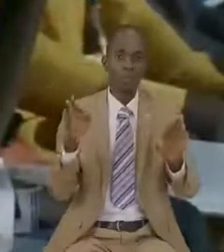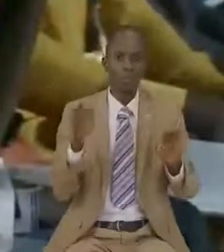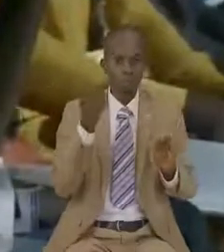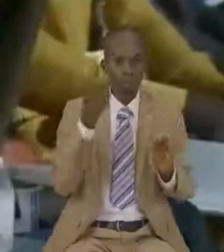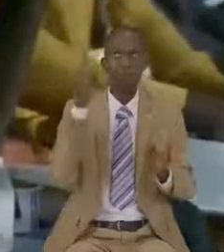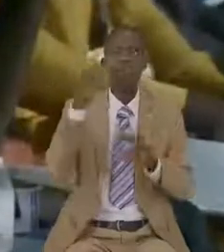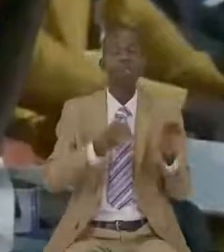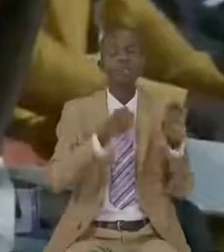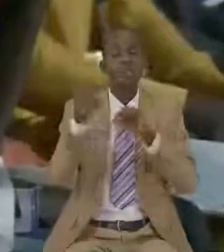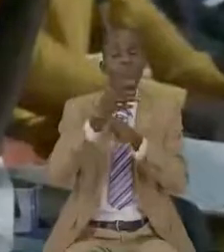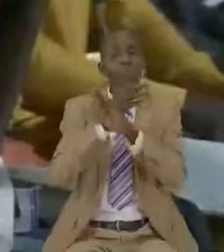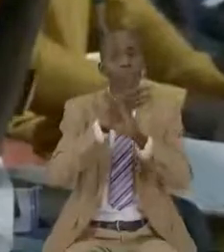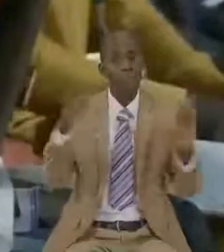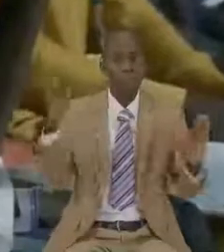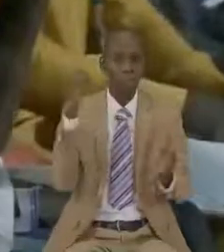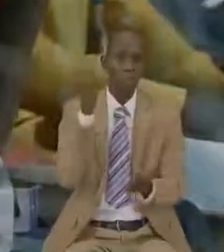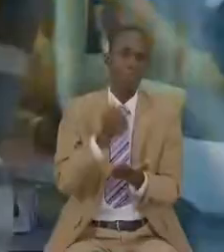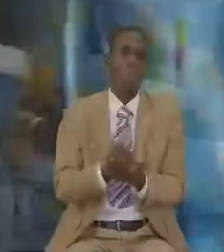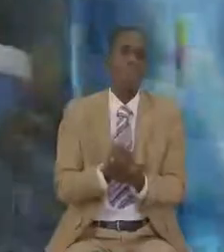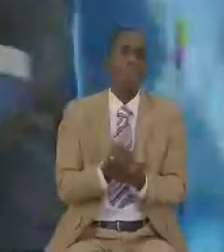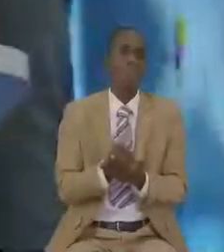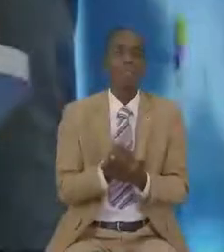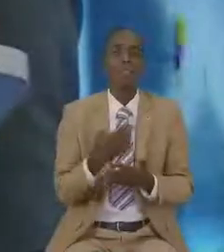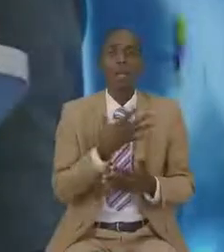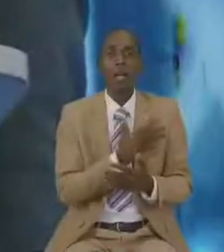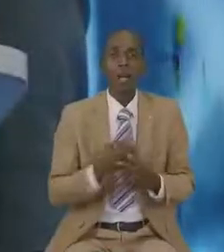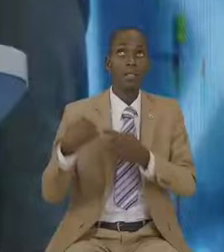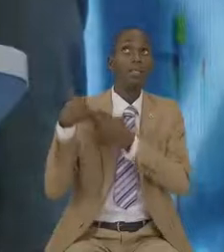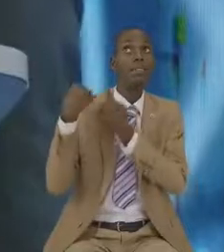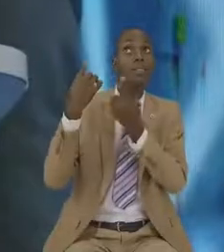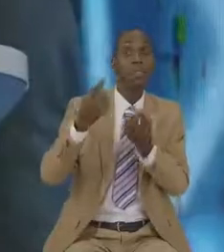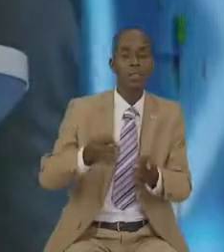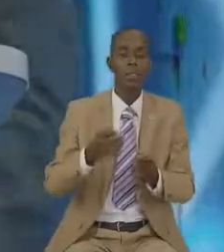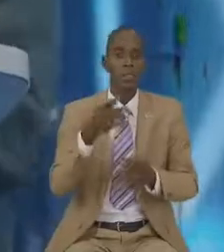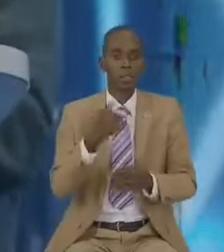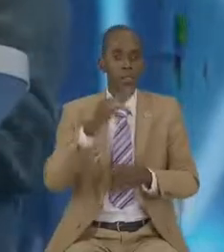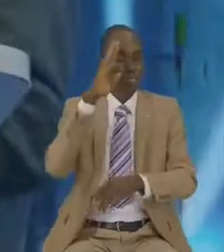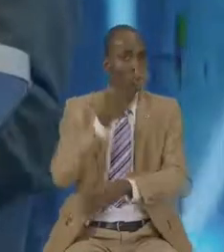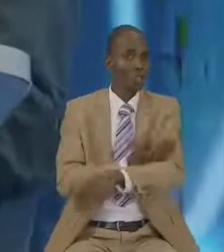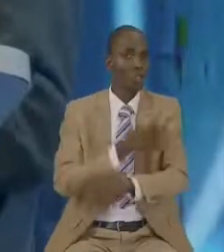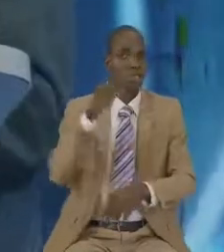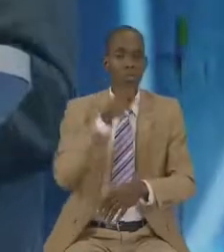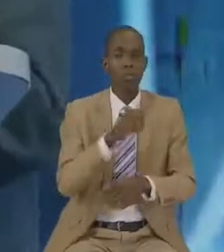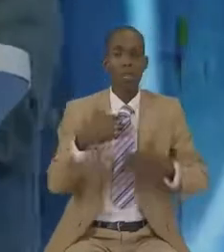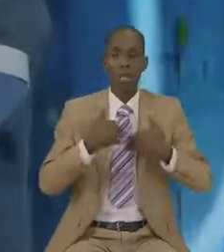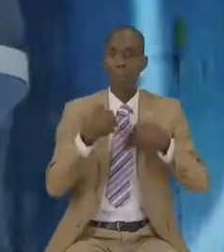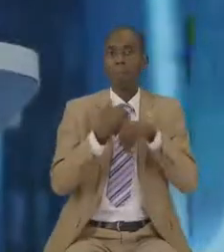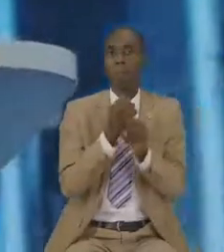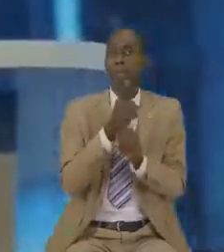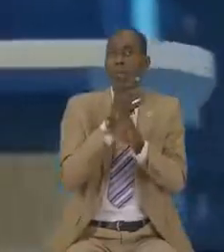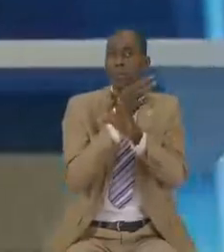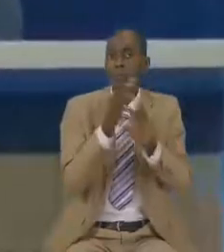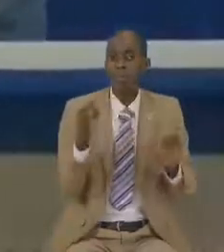franchi. Et puisque le Fils vous a affranchi, tu